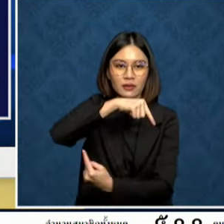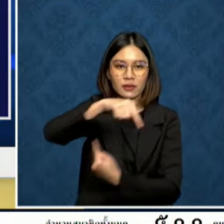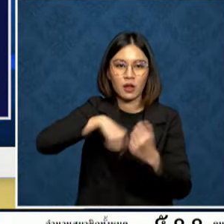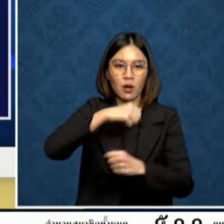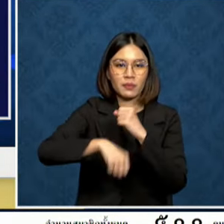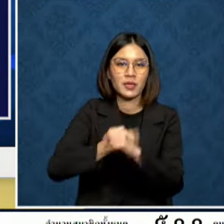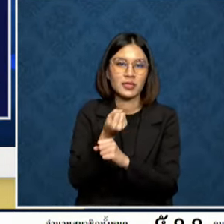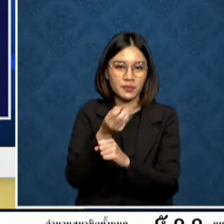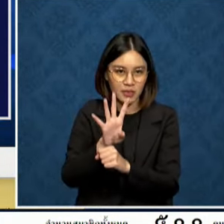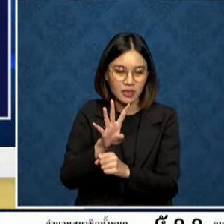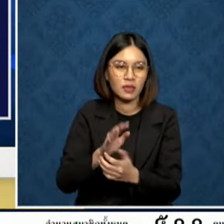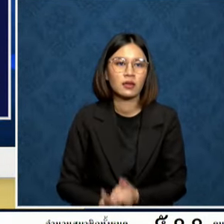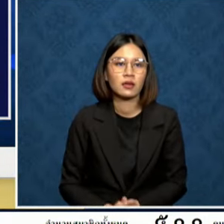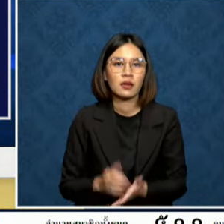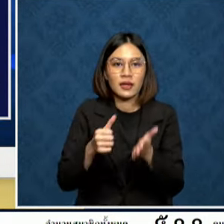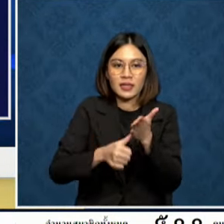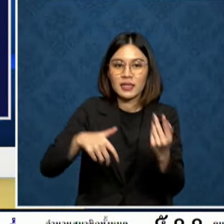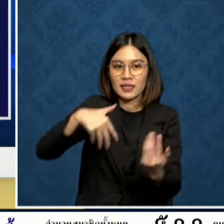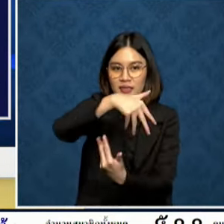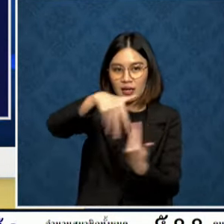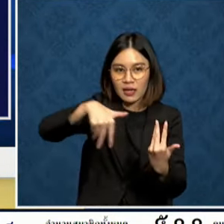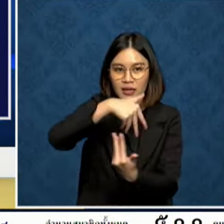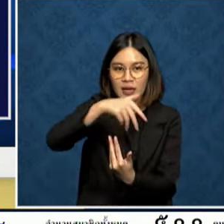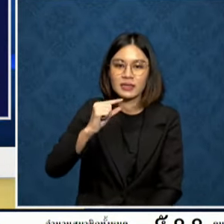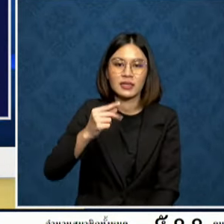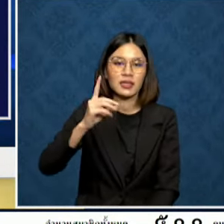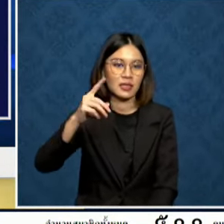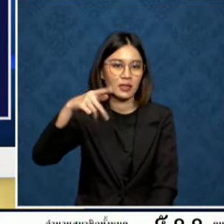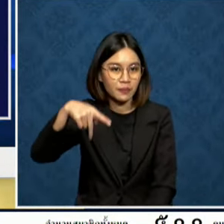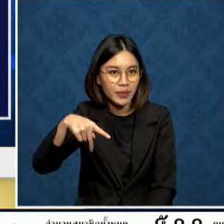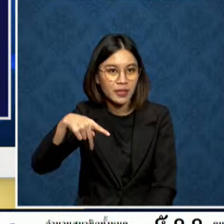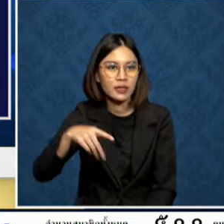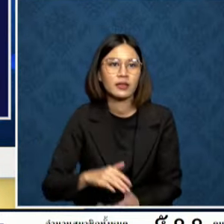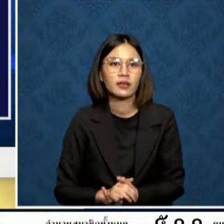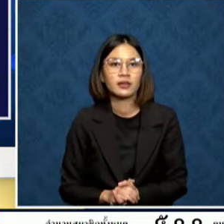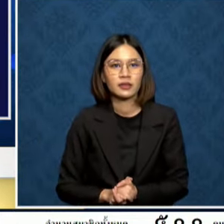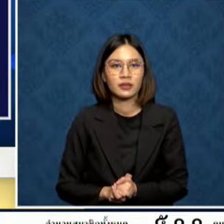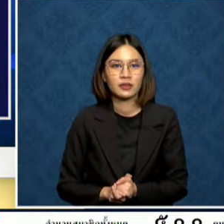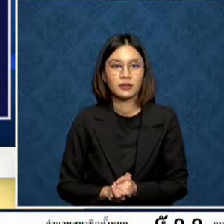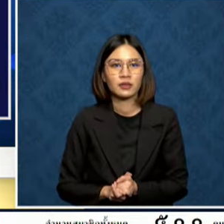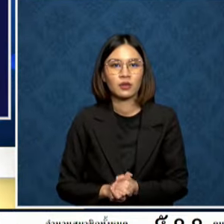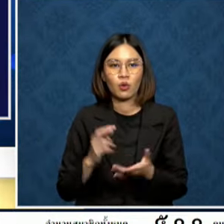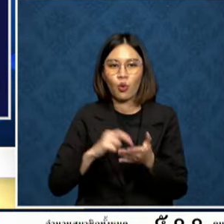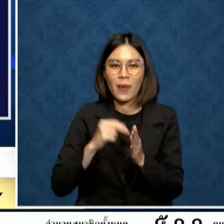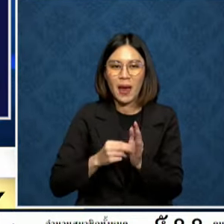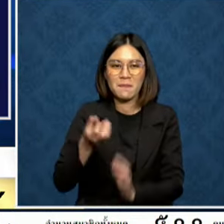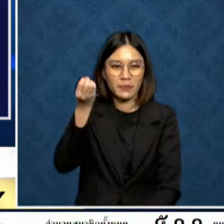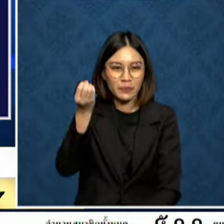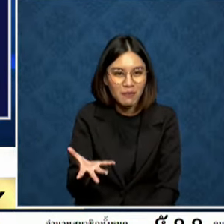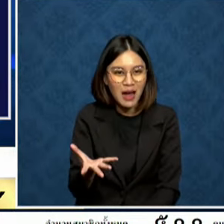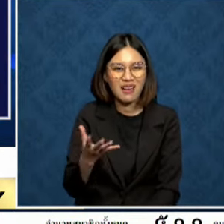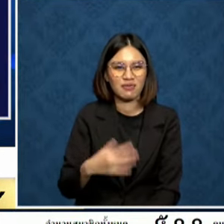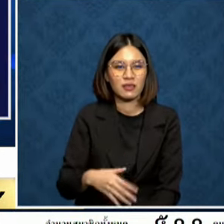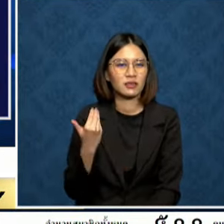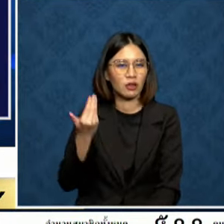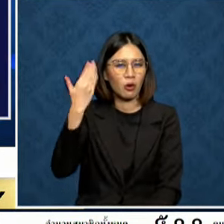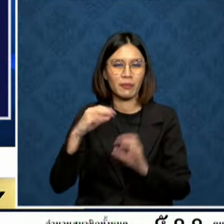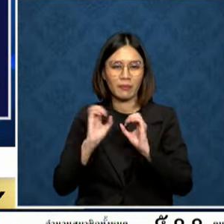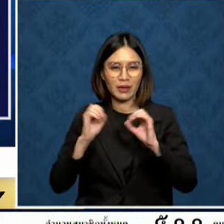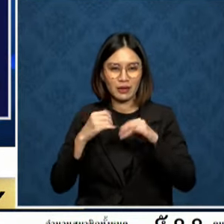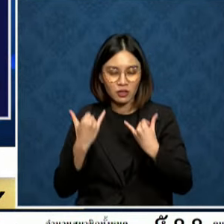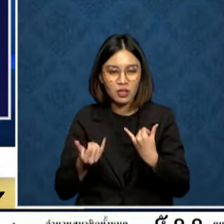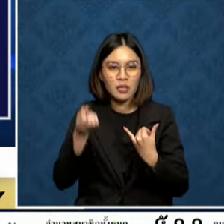ปีเช่นเดียวกันค่ะนี่สาธารณะต่อ GDPนะคะทำ Time Highค่ะท่านประธานก็คือสูงที่สุดเท่าที่เคยมีมานะคะแต่ว่า